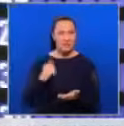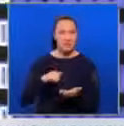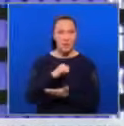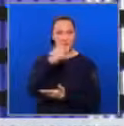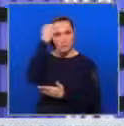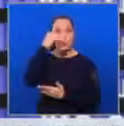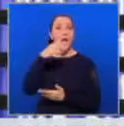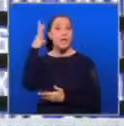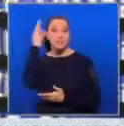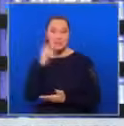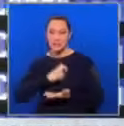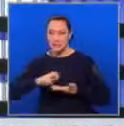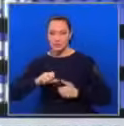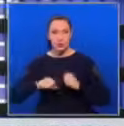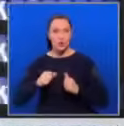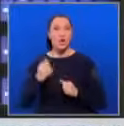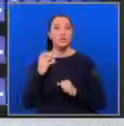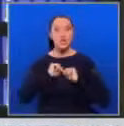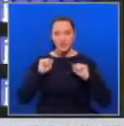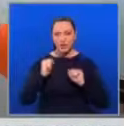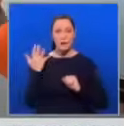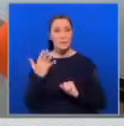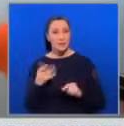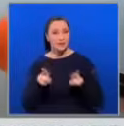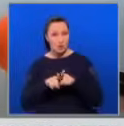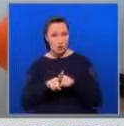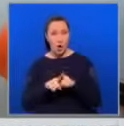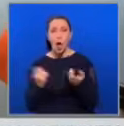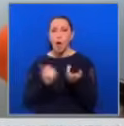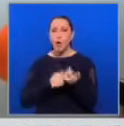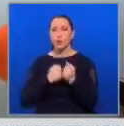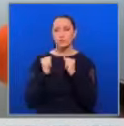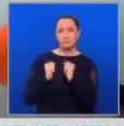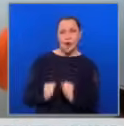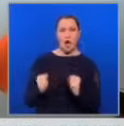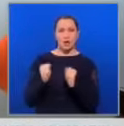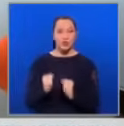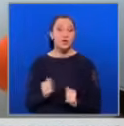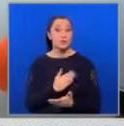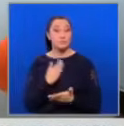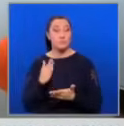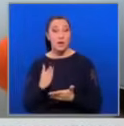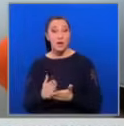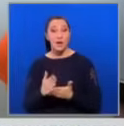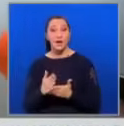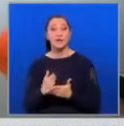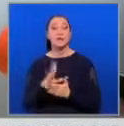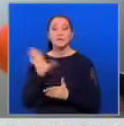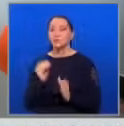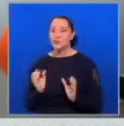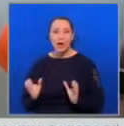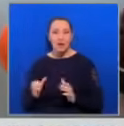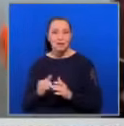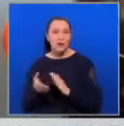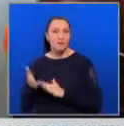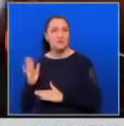късметлиите слязоха ядосани от четвъртък и петък същото значи колкото да чакаш да чакаш и накрая се канселира всичко отиваш